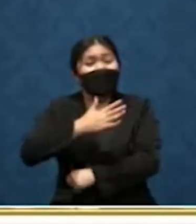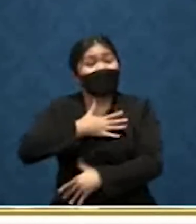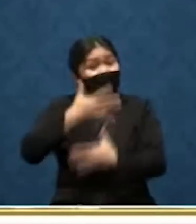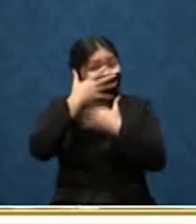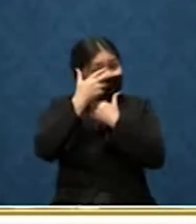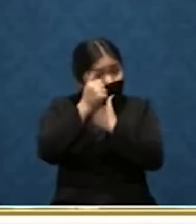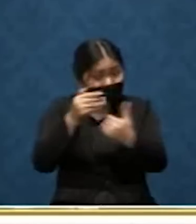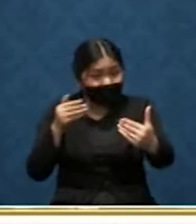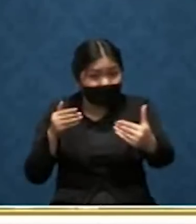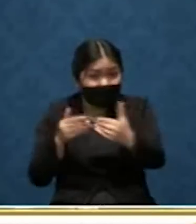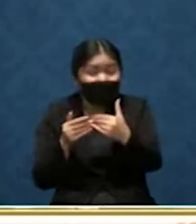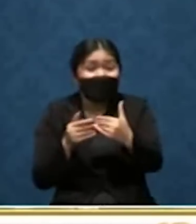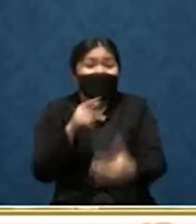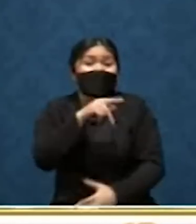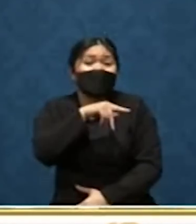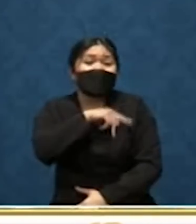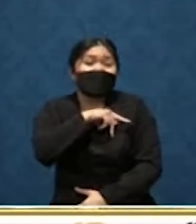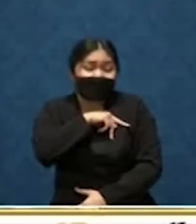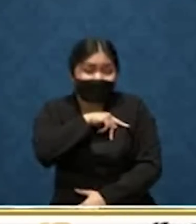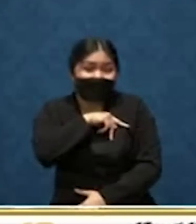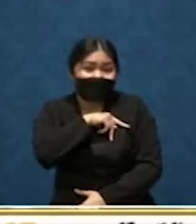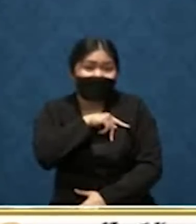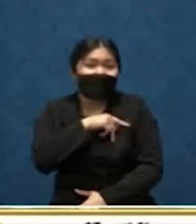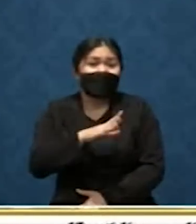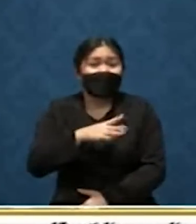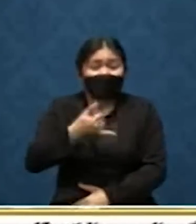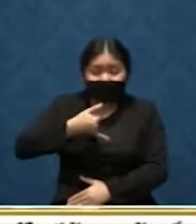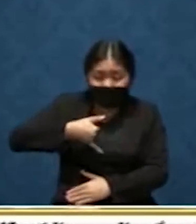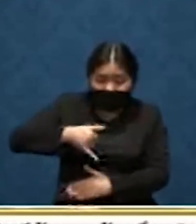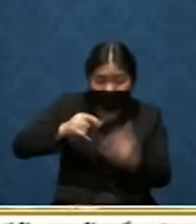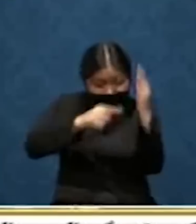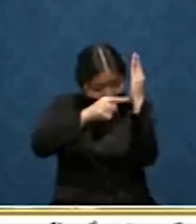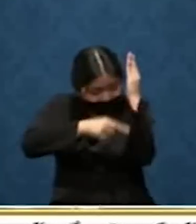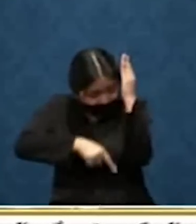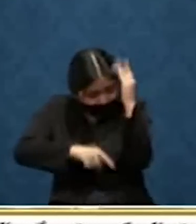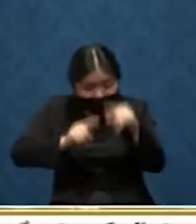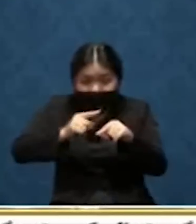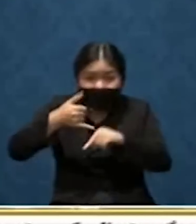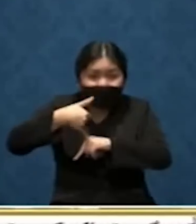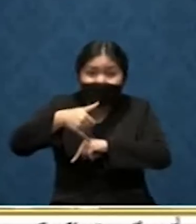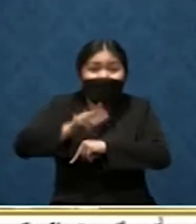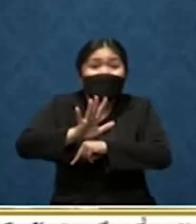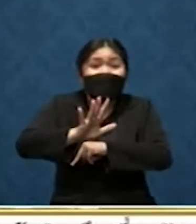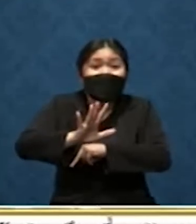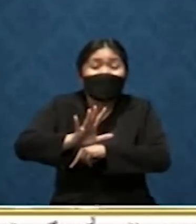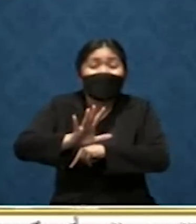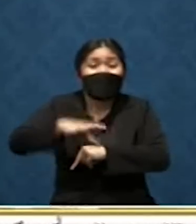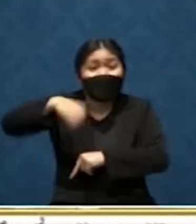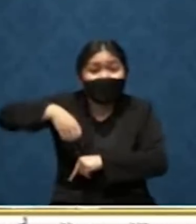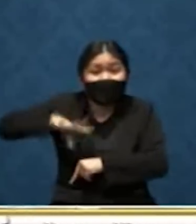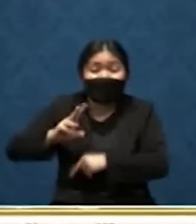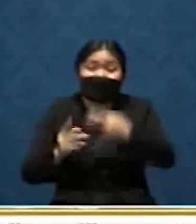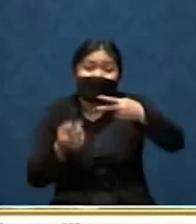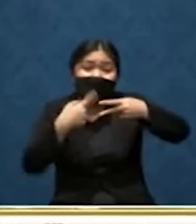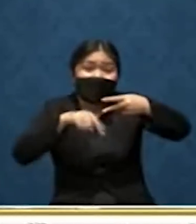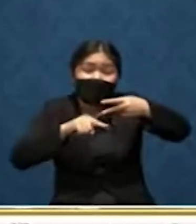ใจพระพุทธศาสนาอ้างว่าไม่ได้ไปเหยียบแถวชายแดนมาตงนานแล้วอันรัวกรุปกับเมียนมากอัร